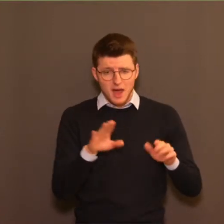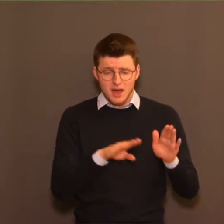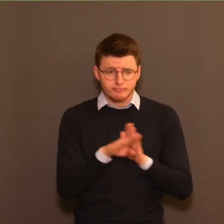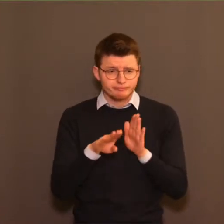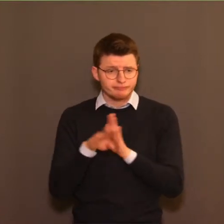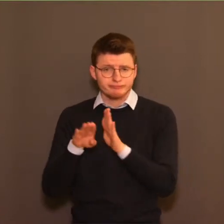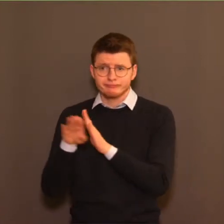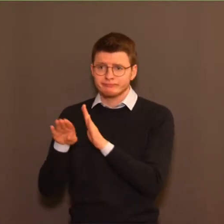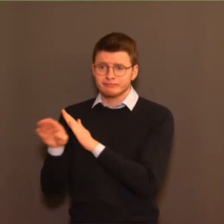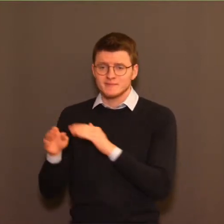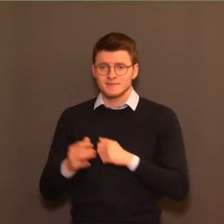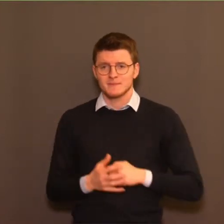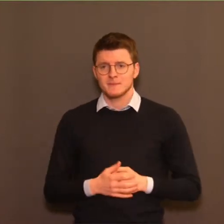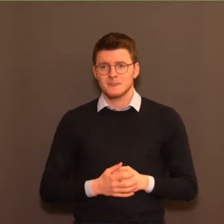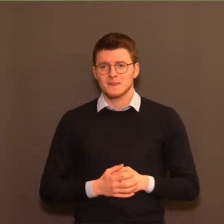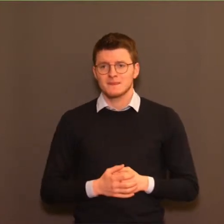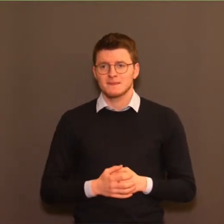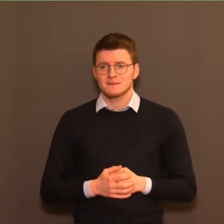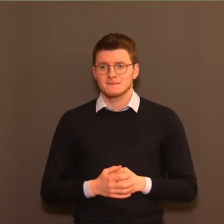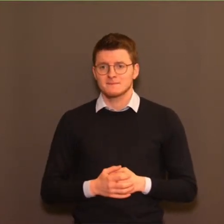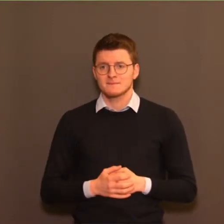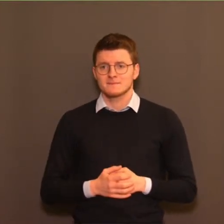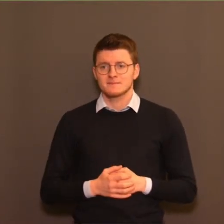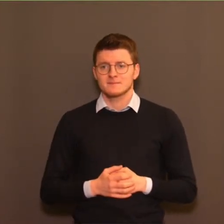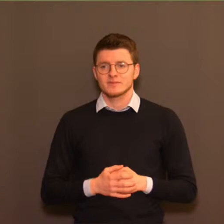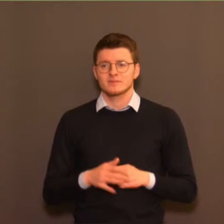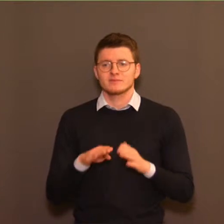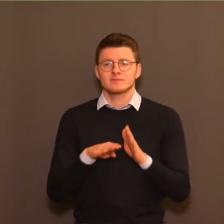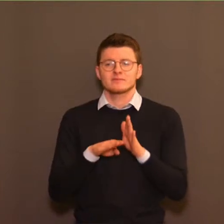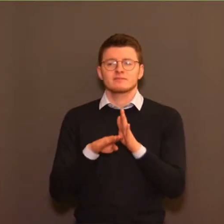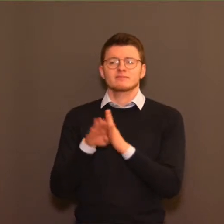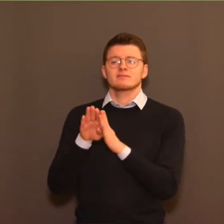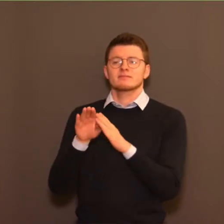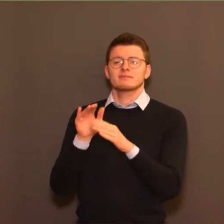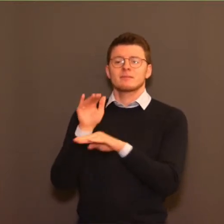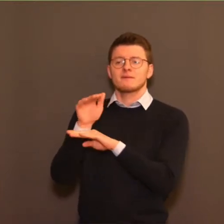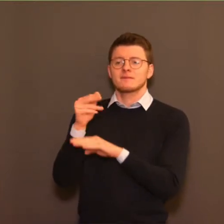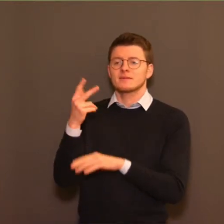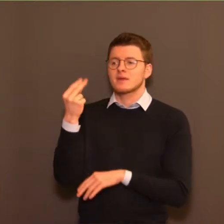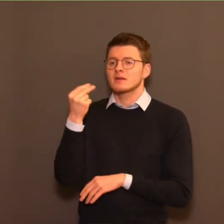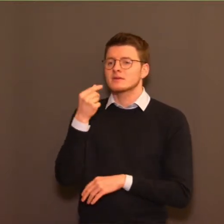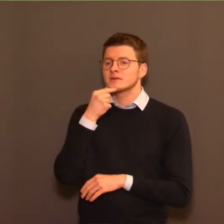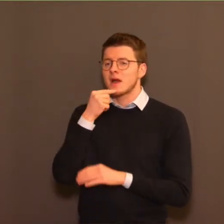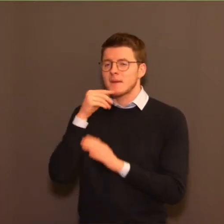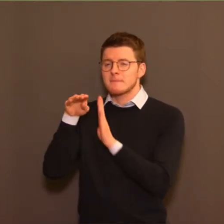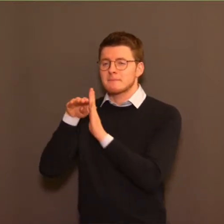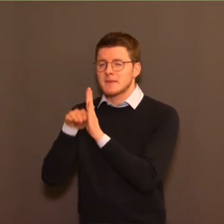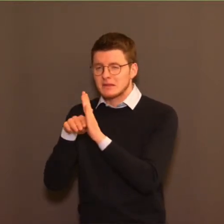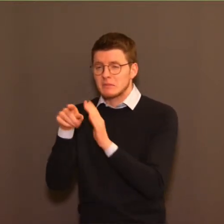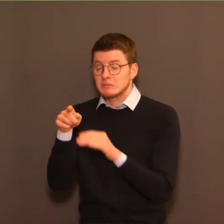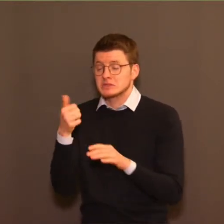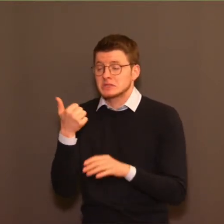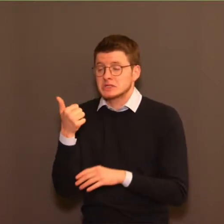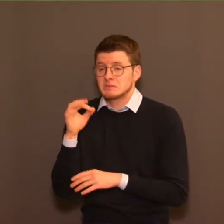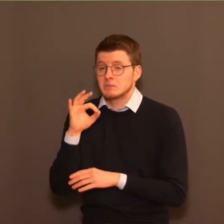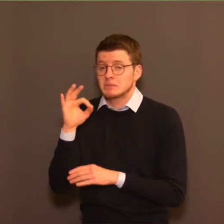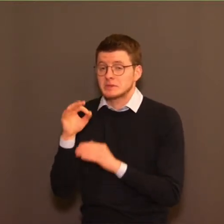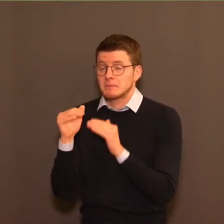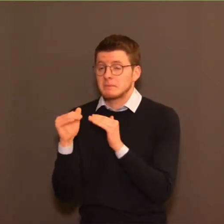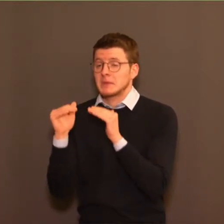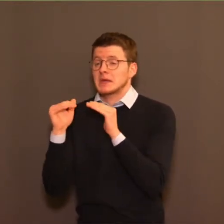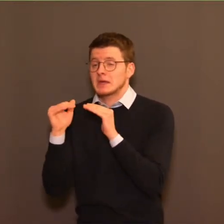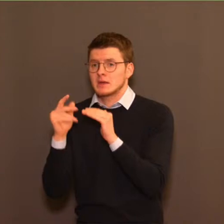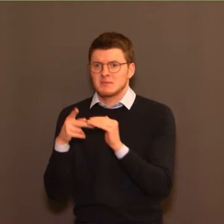De stijging is het minst uitgesproken bij de 80-plussers met plus 6% en nog steeds het